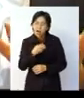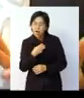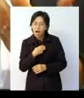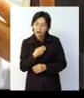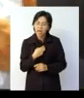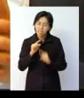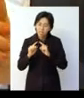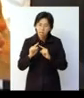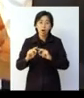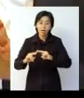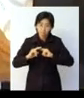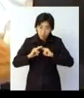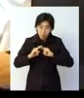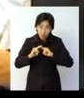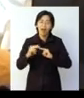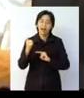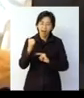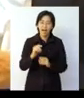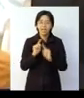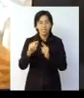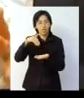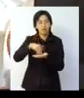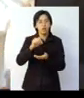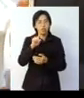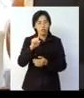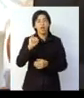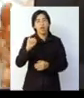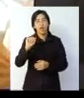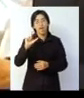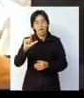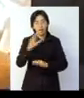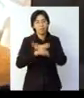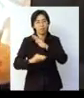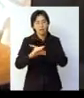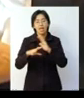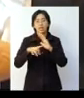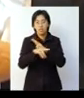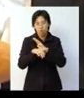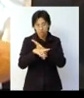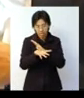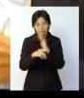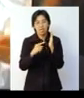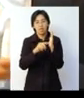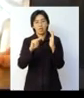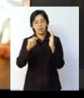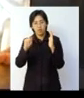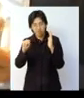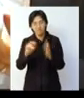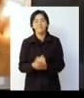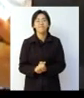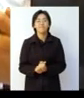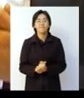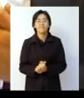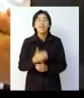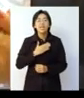หรือท่านสะดวกที่ไปรับบริการจากภาคเอกชนก็ศูนย์การดำรงชีวิตอิสระคนพิการนะคะจังหวัดชลบุรี